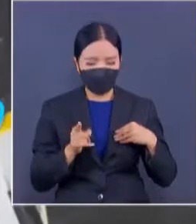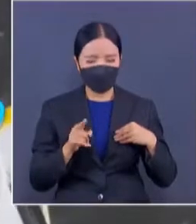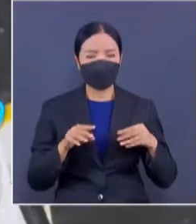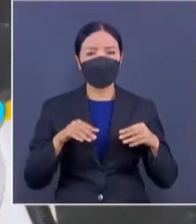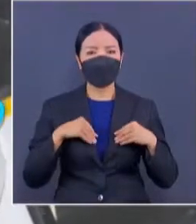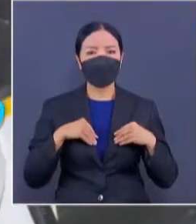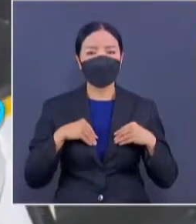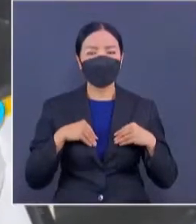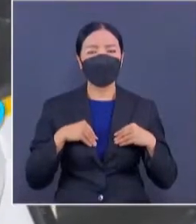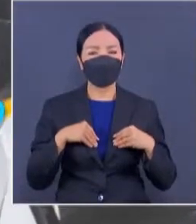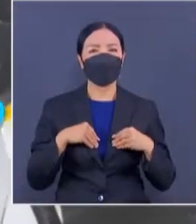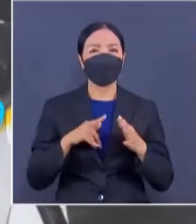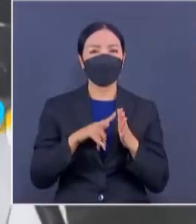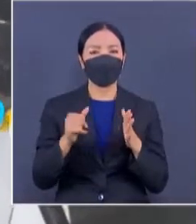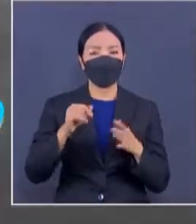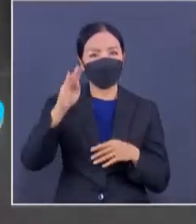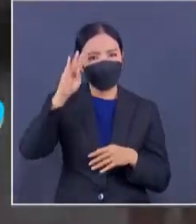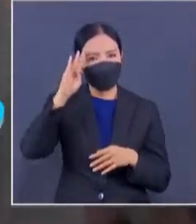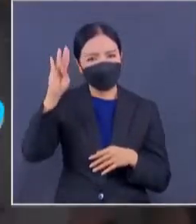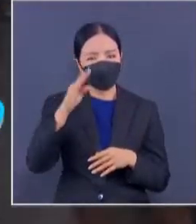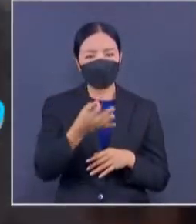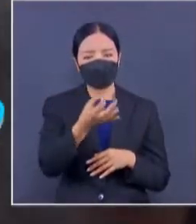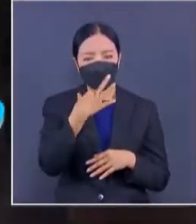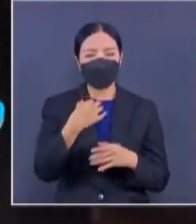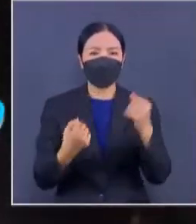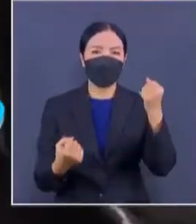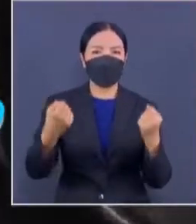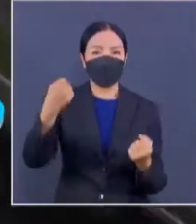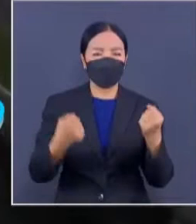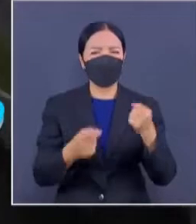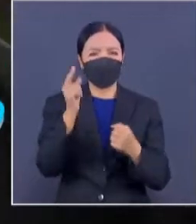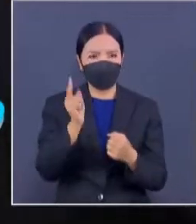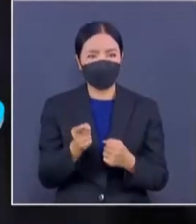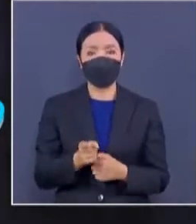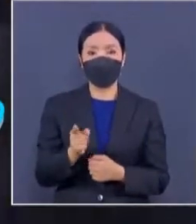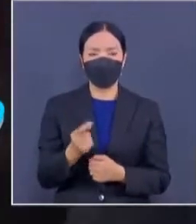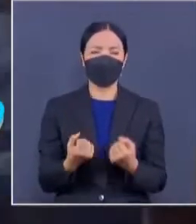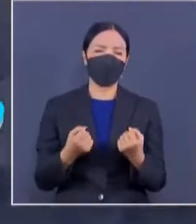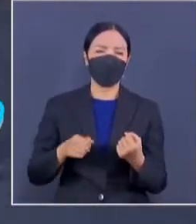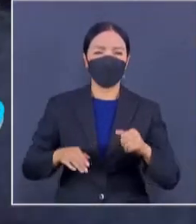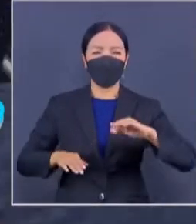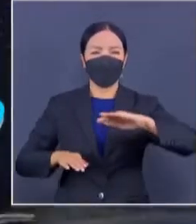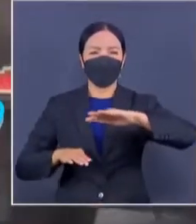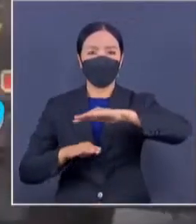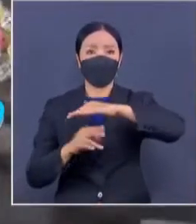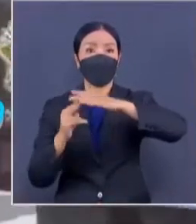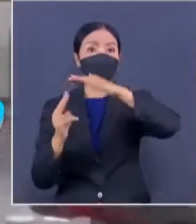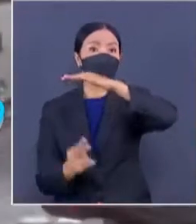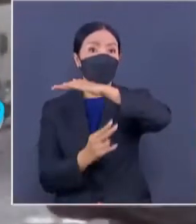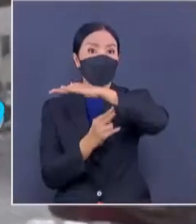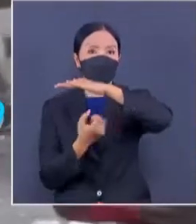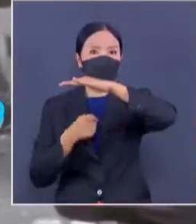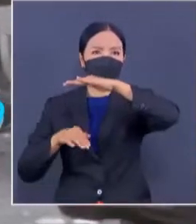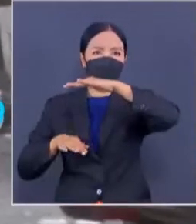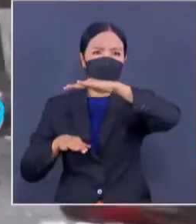บอกว่าเสพยาบ้าขณะที่ขับรถจริงแล้วพอมาถึงจุดนี้ครับตรงสะพานต่างระดับที่เกิดเหตุ